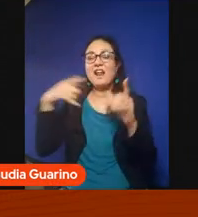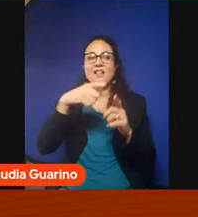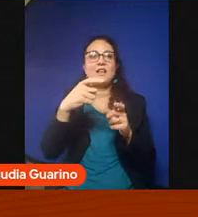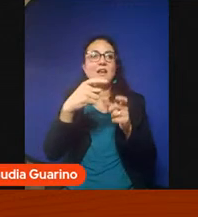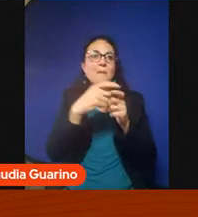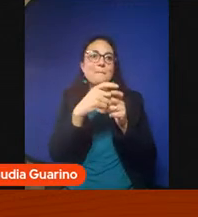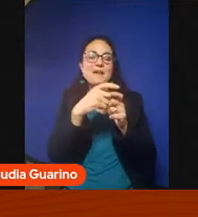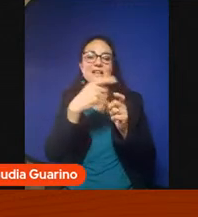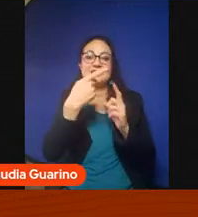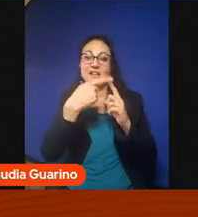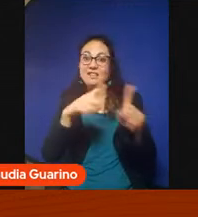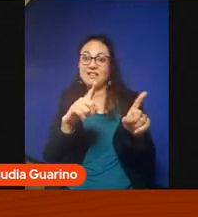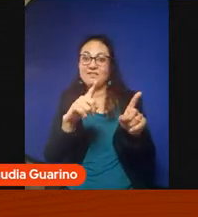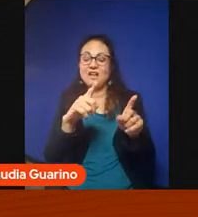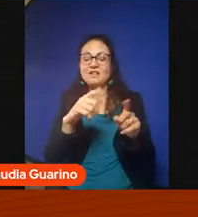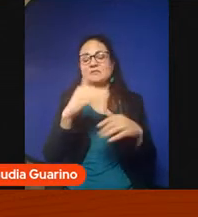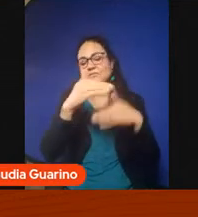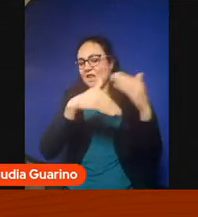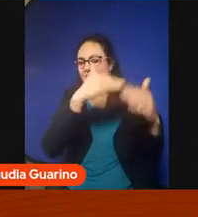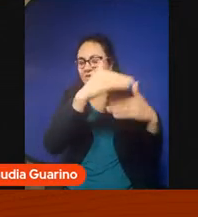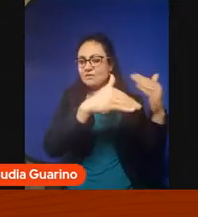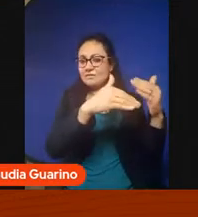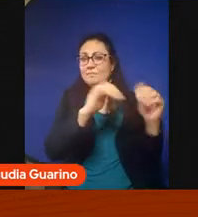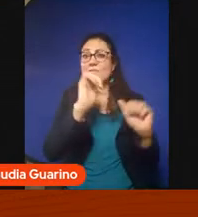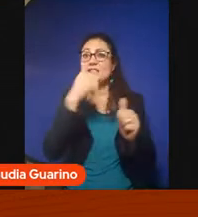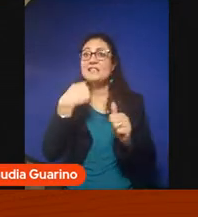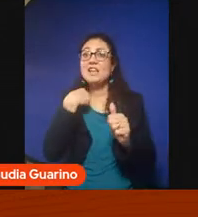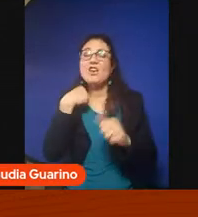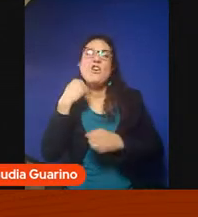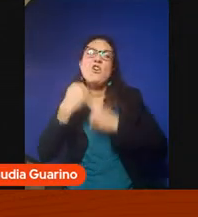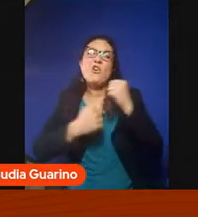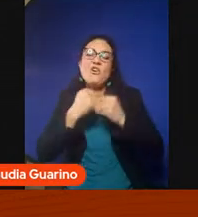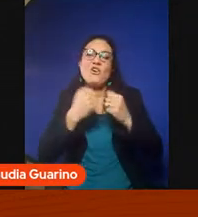io avessi dovuto raggiungere Foligno di corsa in